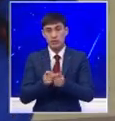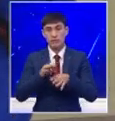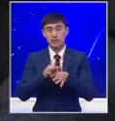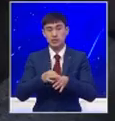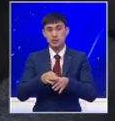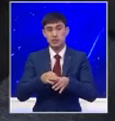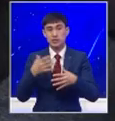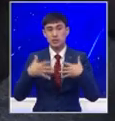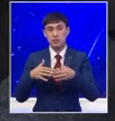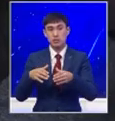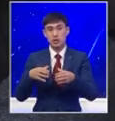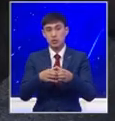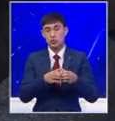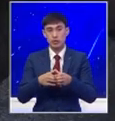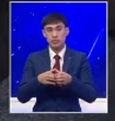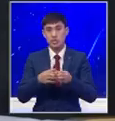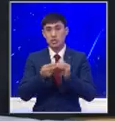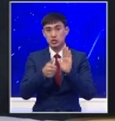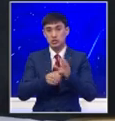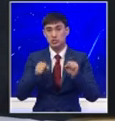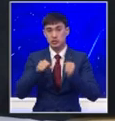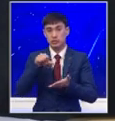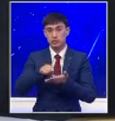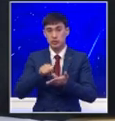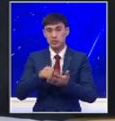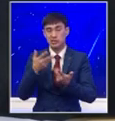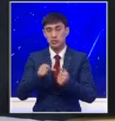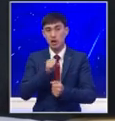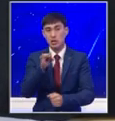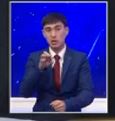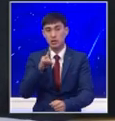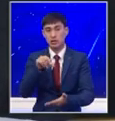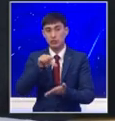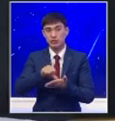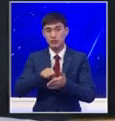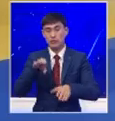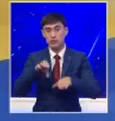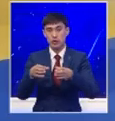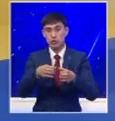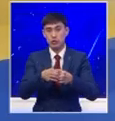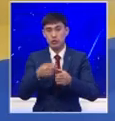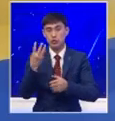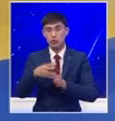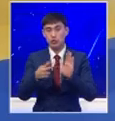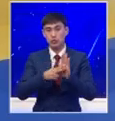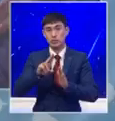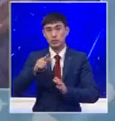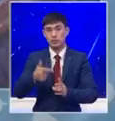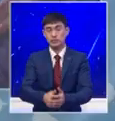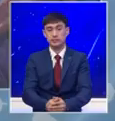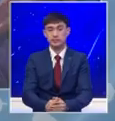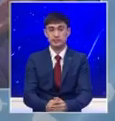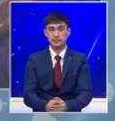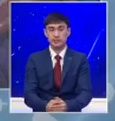раз Алматинскую область представляют 16 спортсменов. Среди них Гуляим Актанова, которая выступает в весовой категории 48 килограммов.